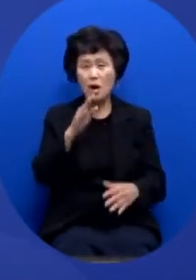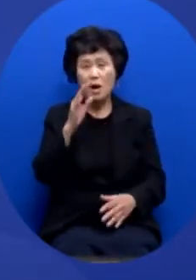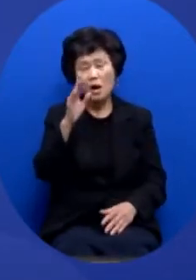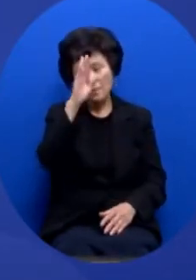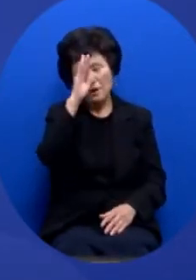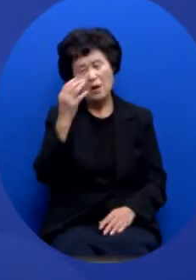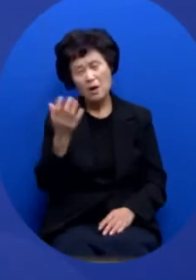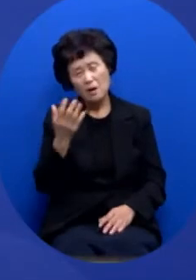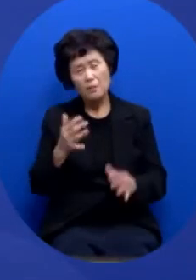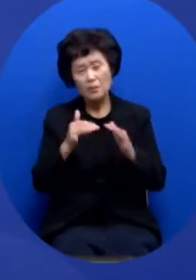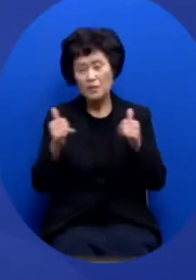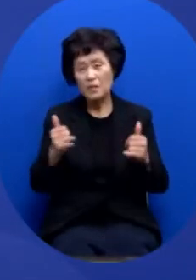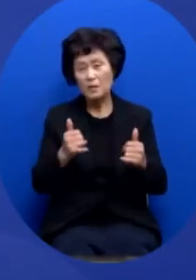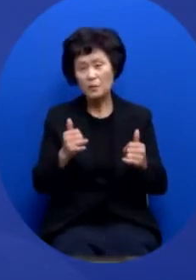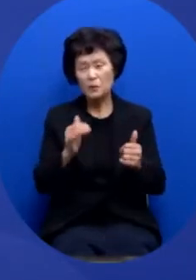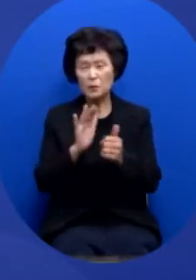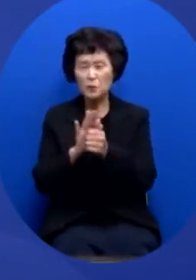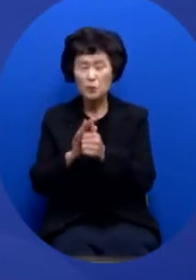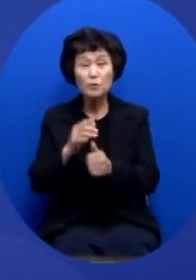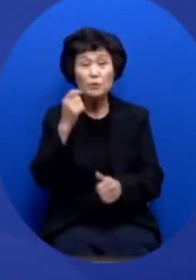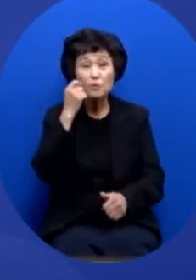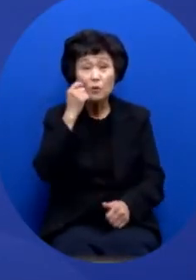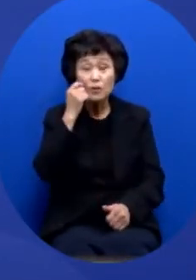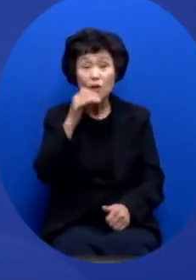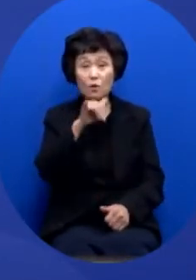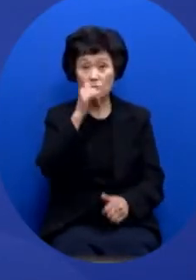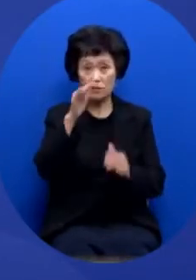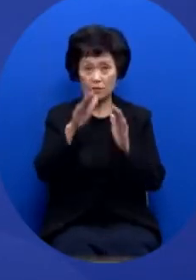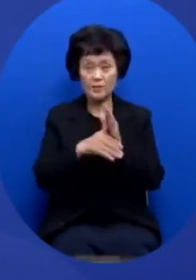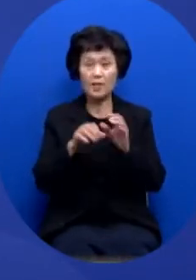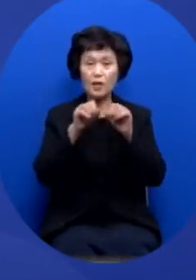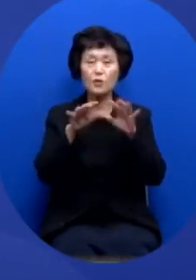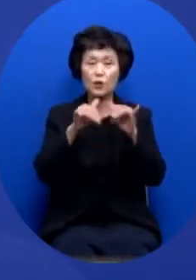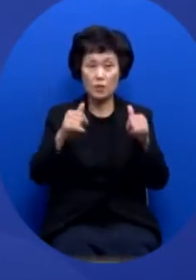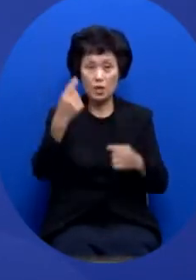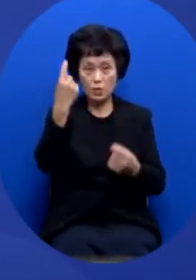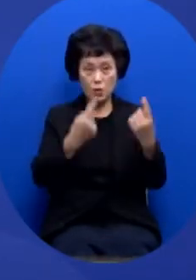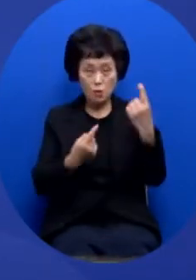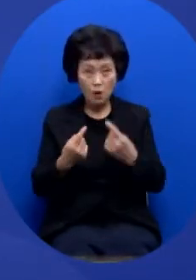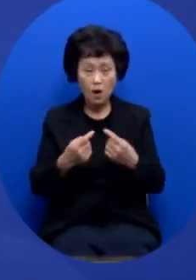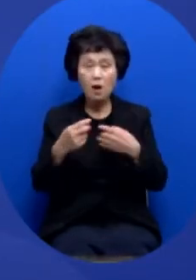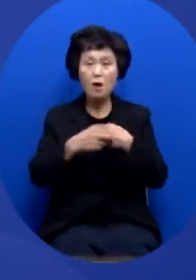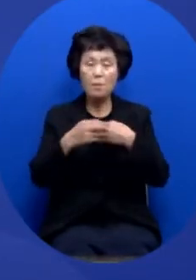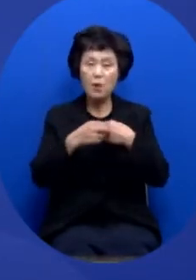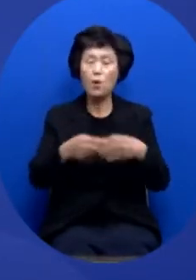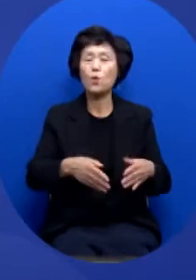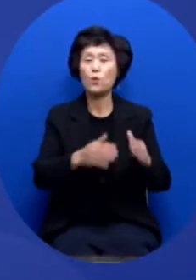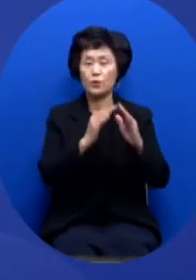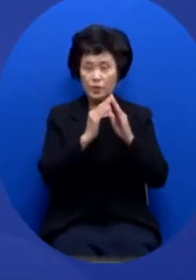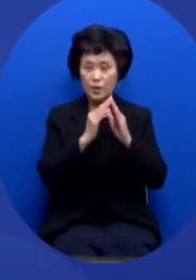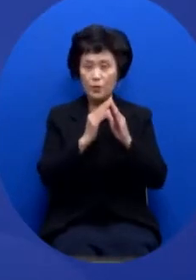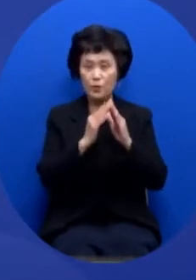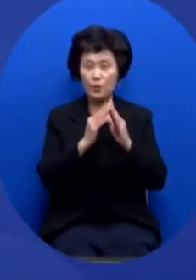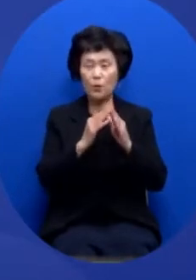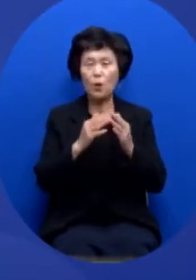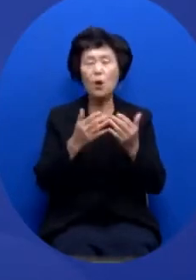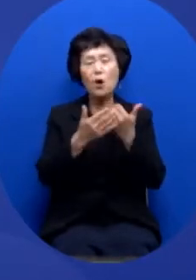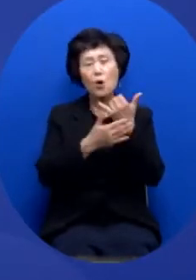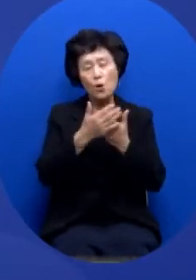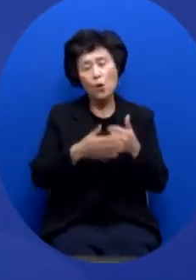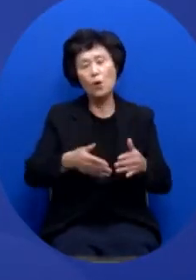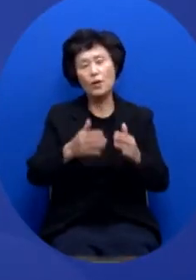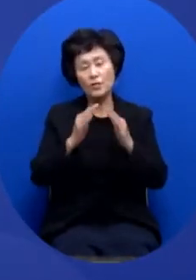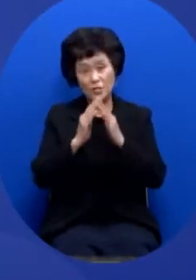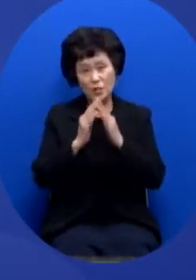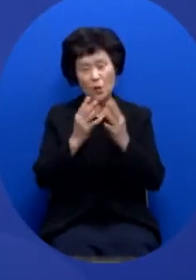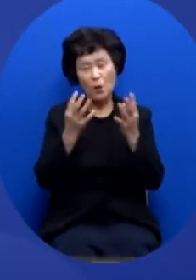치료할 사람이 없을 때 선교사들이 교육을 시키고 병원을 만들고 고아원을 만들고 네. 그런 역할들을